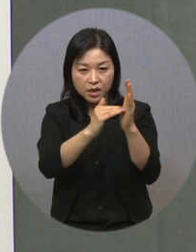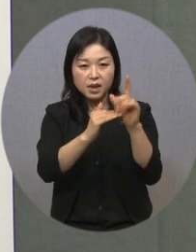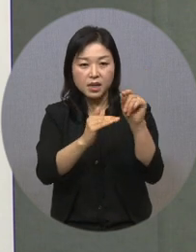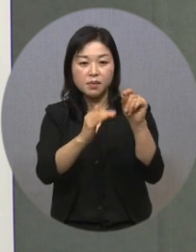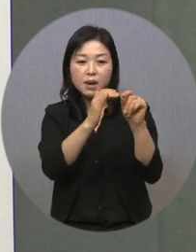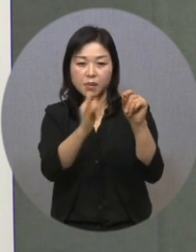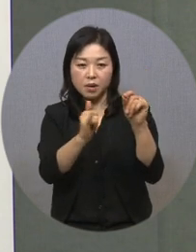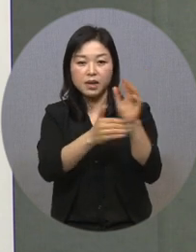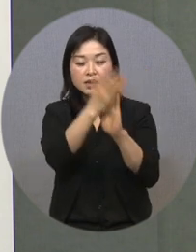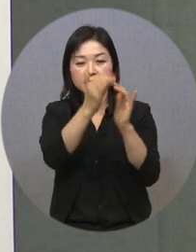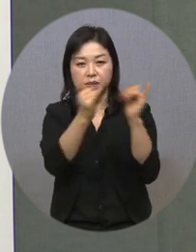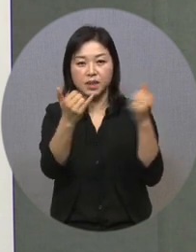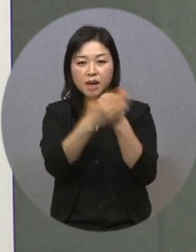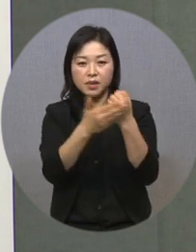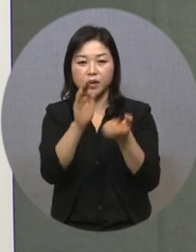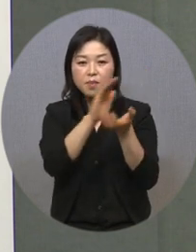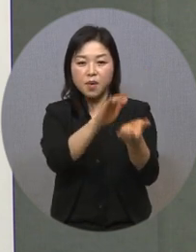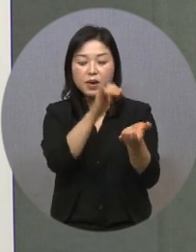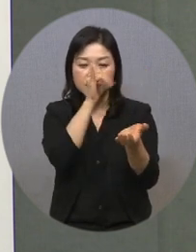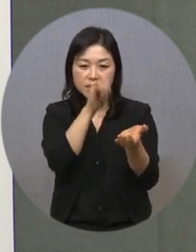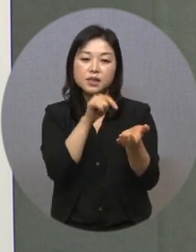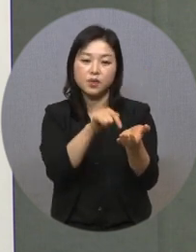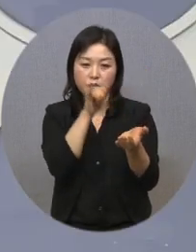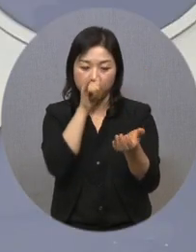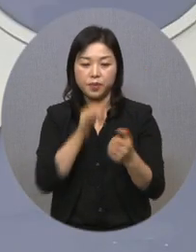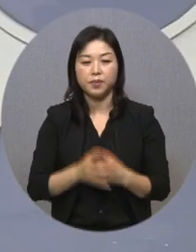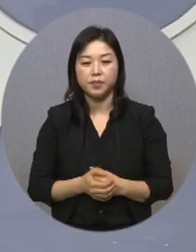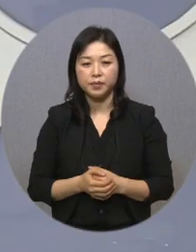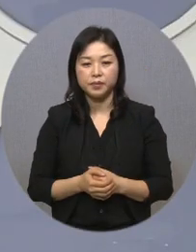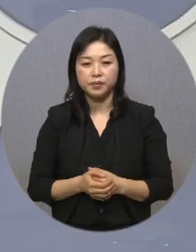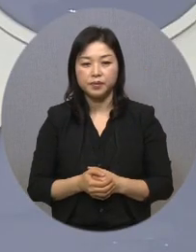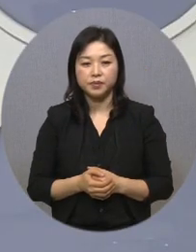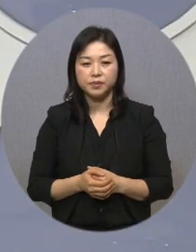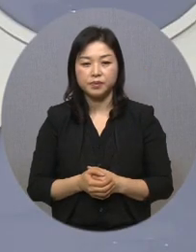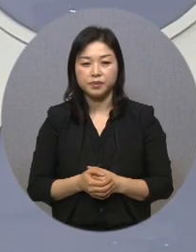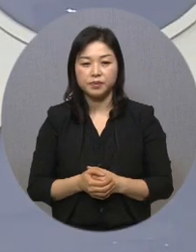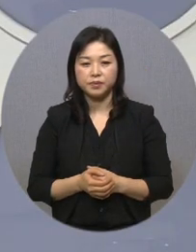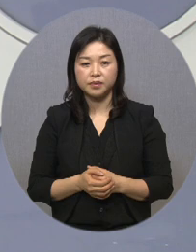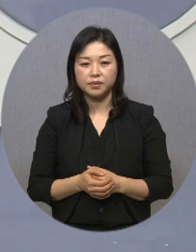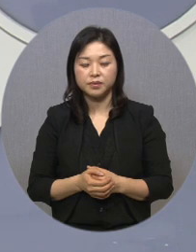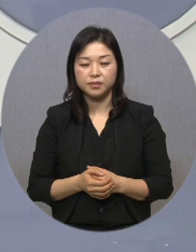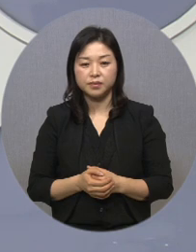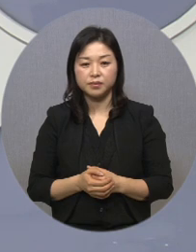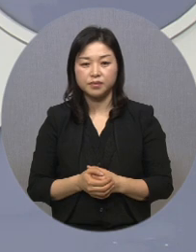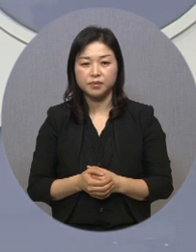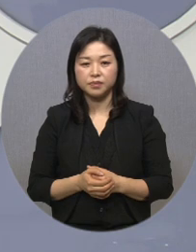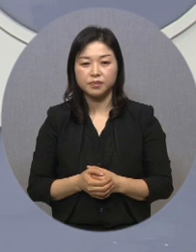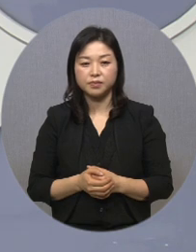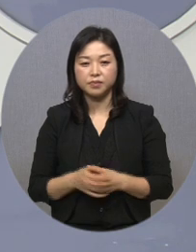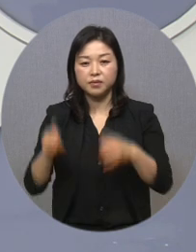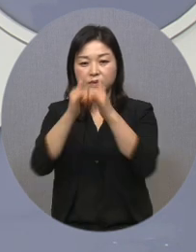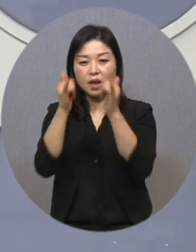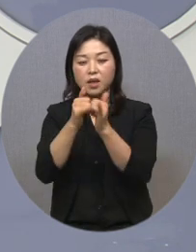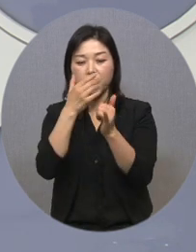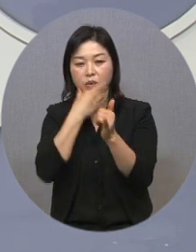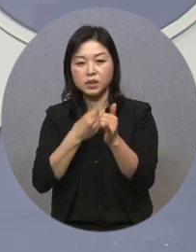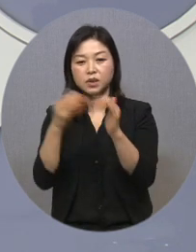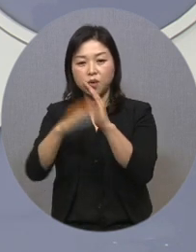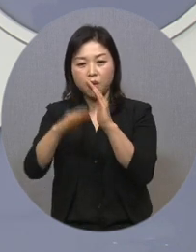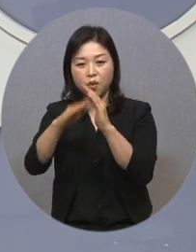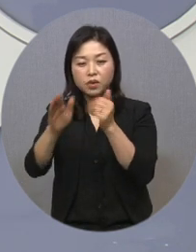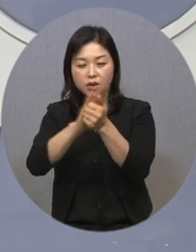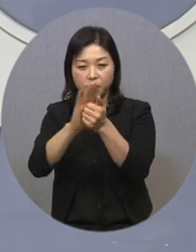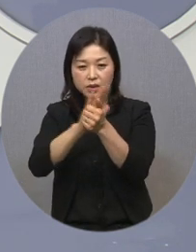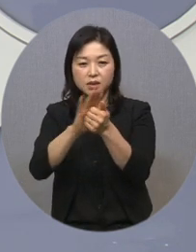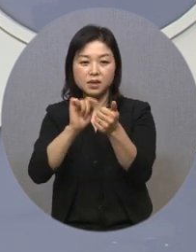시민이 혜택을 받는 이런 현상이 있고요. 또한 그렇게 될 때 우리는 사회복지의